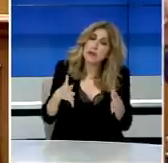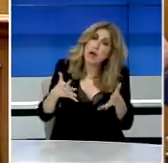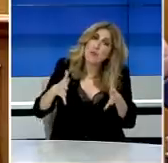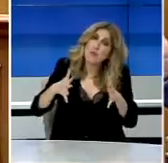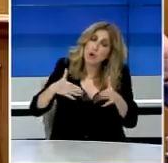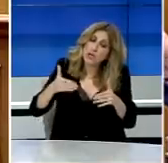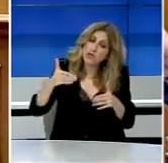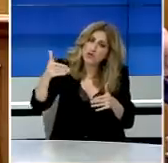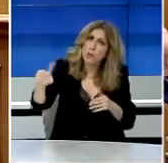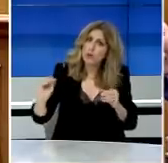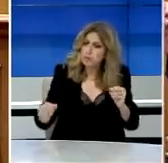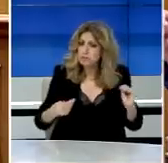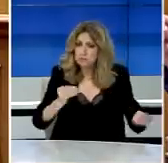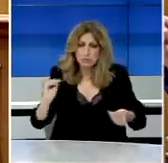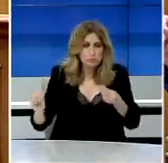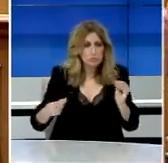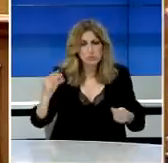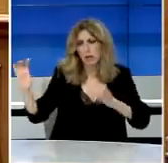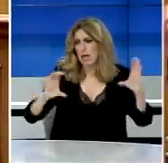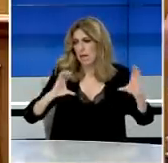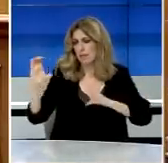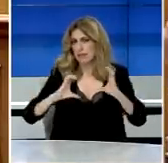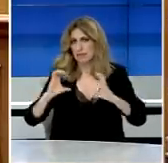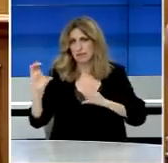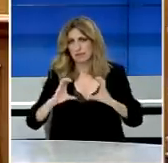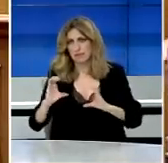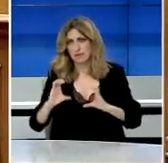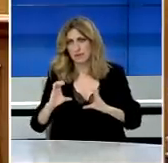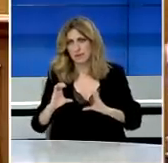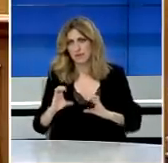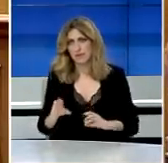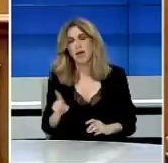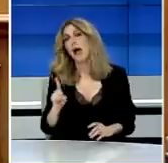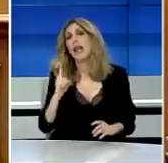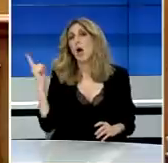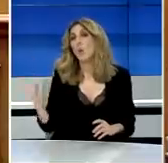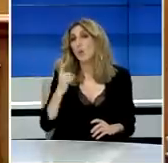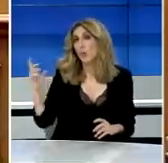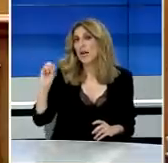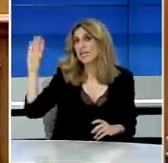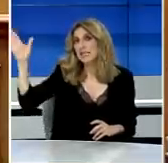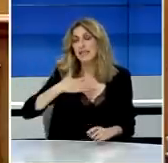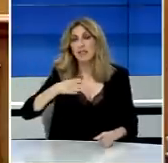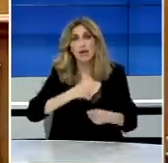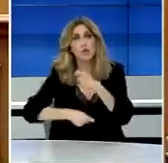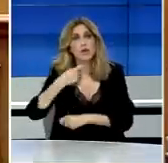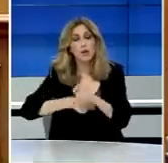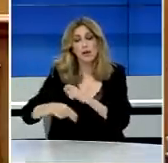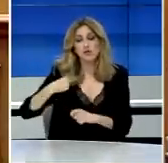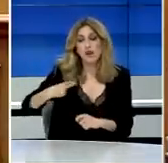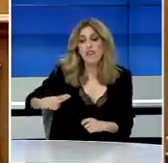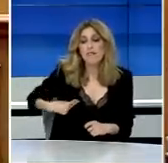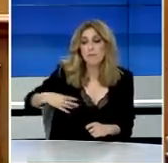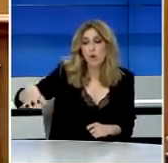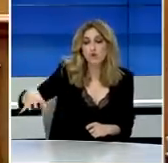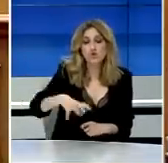με την πολιτική σας είναι για να αγοράσουν φθηνά κάποιο δημόσιο περιουσιακό στοιχείο. Και όχι, για παράδειγμα, για να